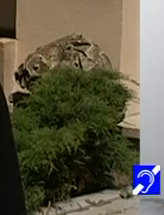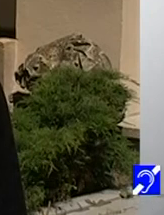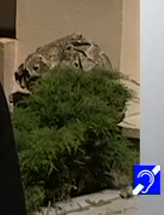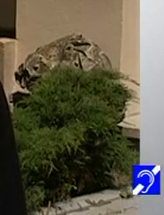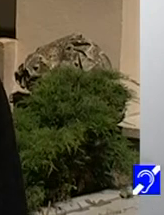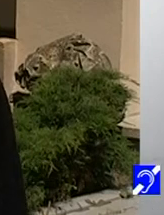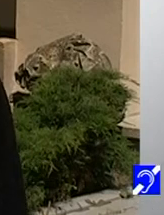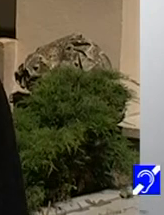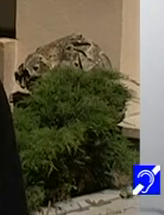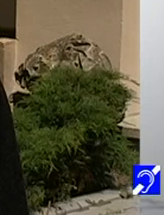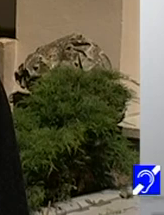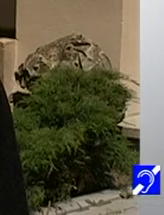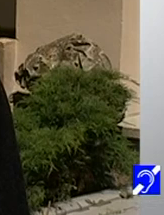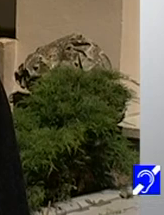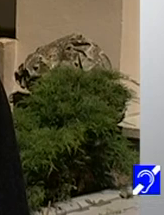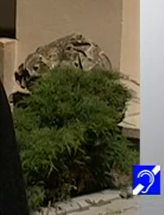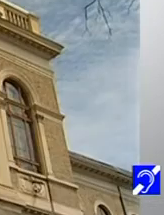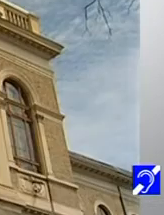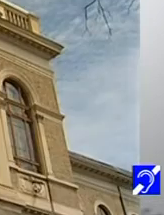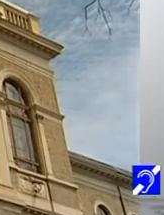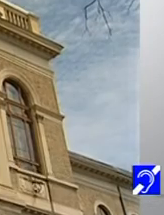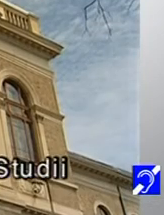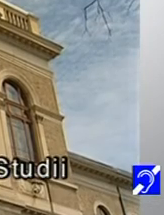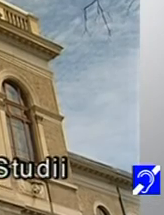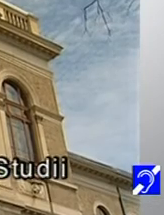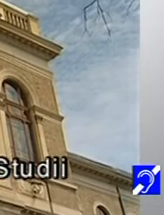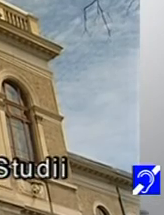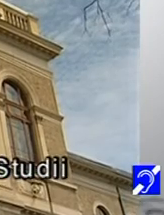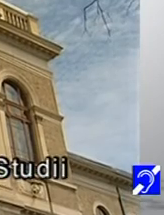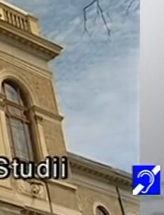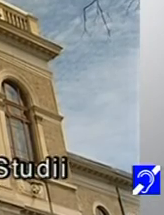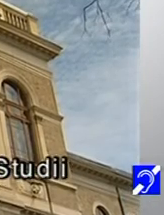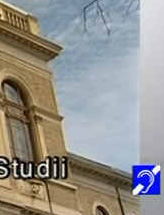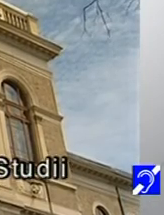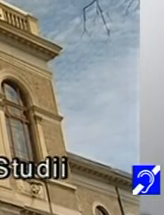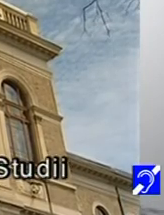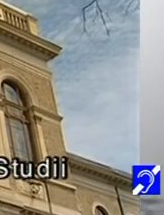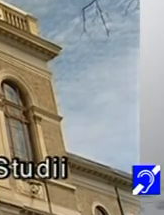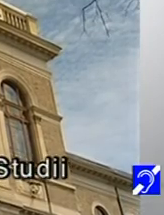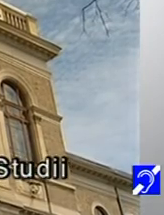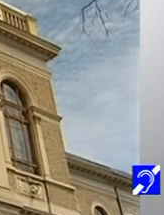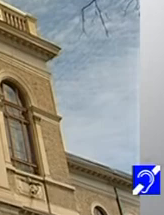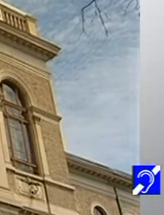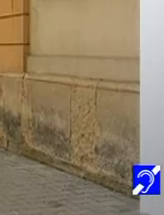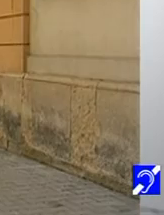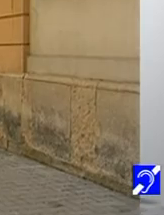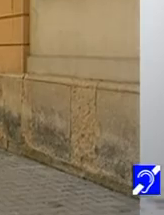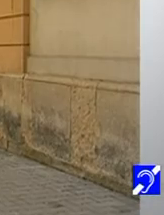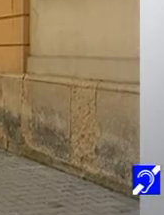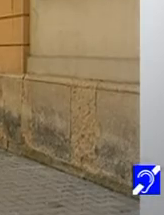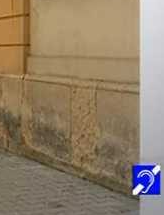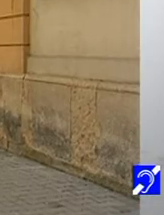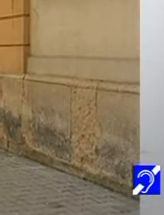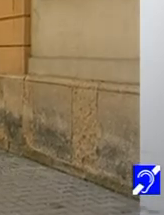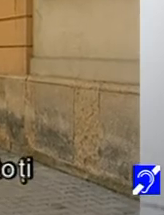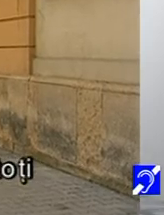ein sehr wichtiger Teil, eine Säule dieser Gesellschaft. 2014 feiert die Fakultät für Europastudien ihr 10-jähriges Jubiläum, zu dem